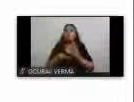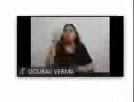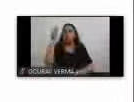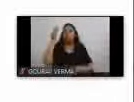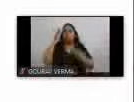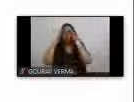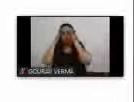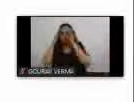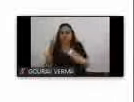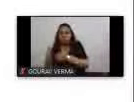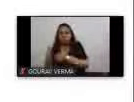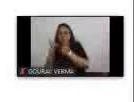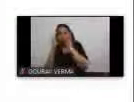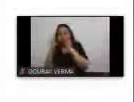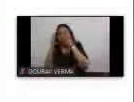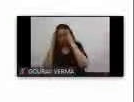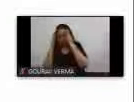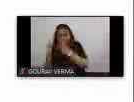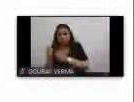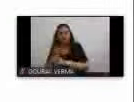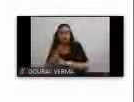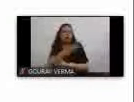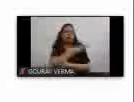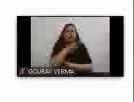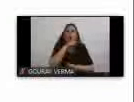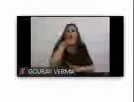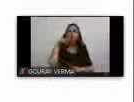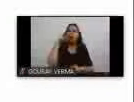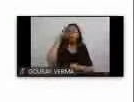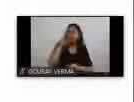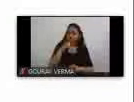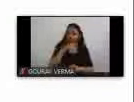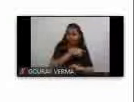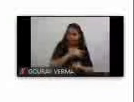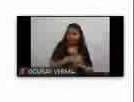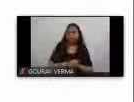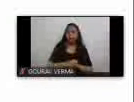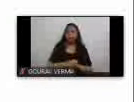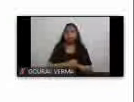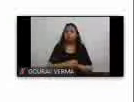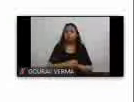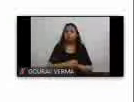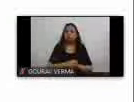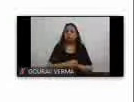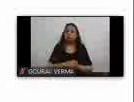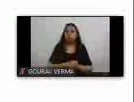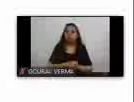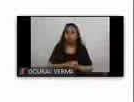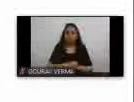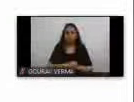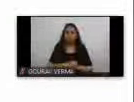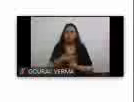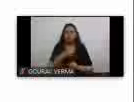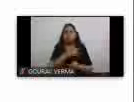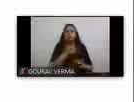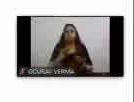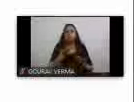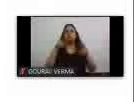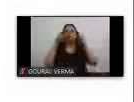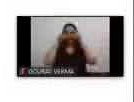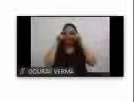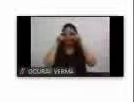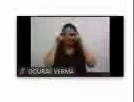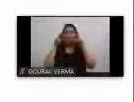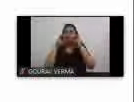से बच्चे को ऑप्टिकल एड्स दिया है, वेदर दे आर यूजिंग इट प्रॉपरली, ऑप्टिकल एड्स मतलब ग्लासेस दिया